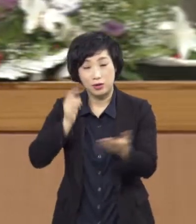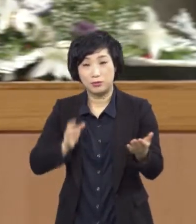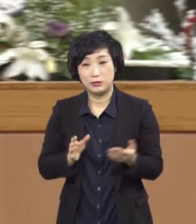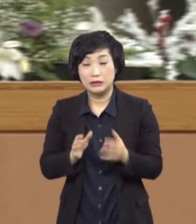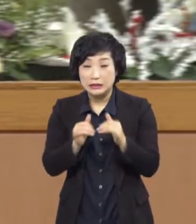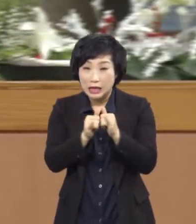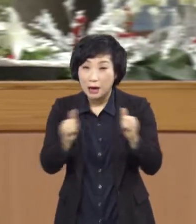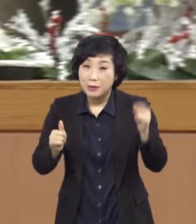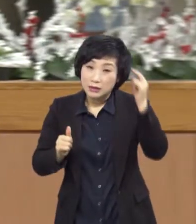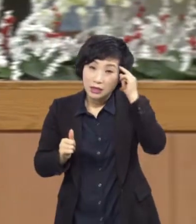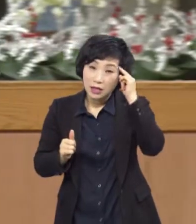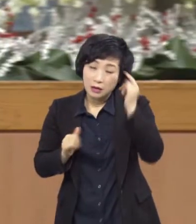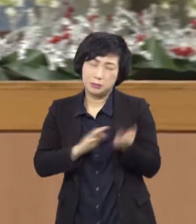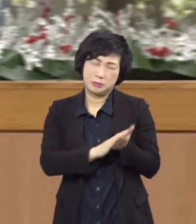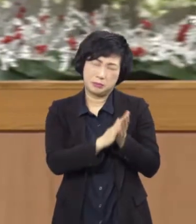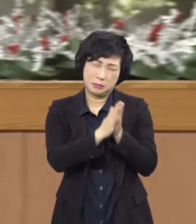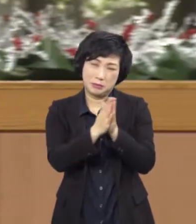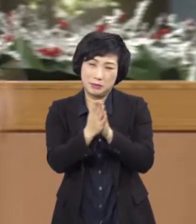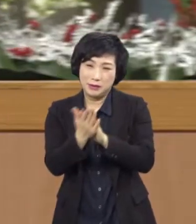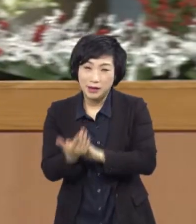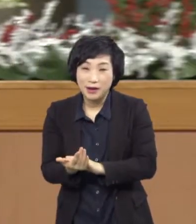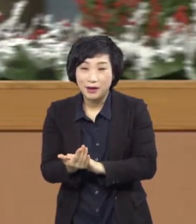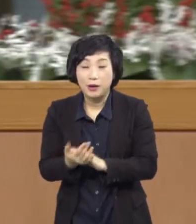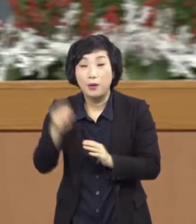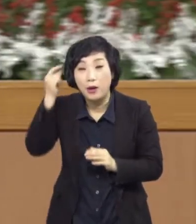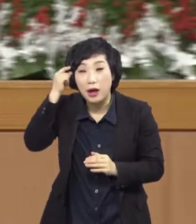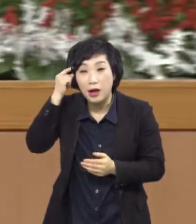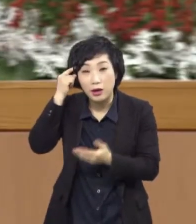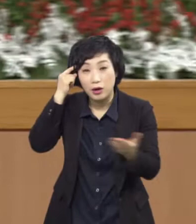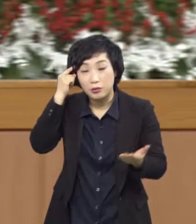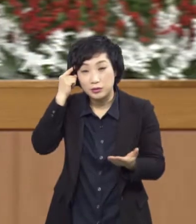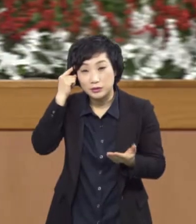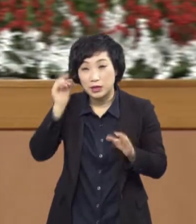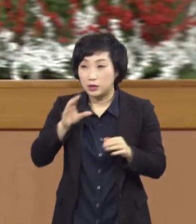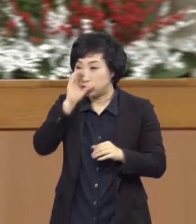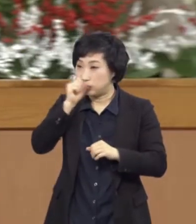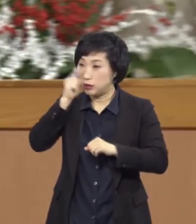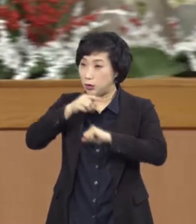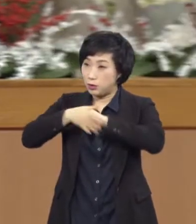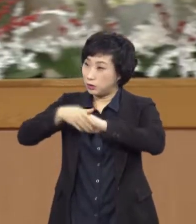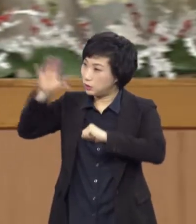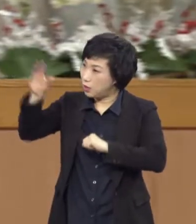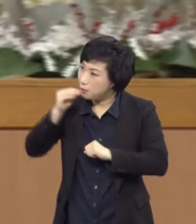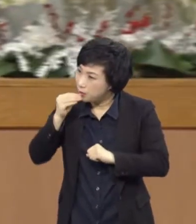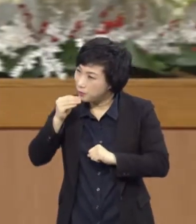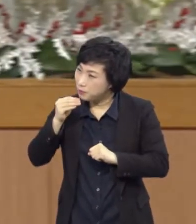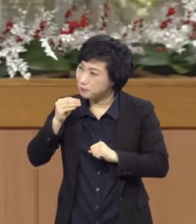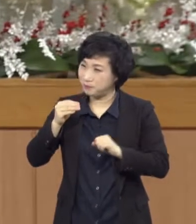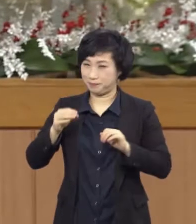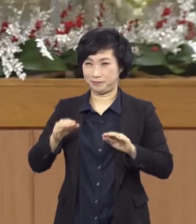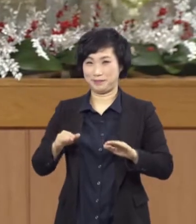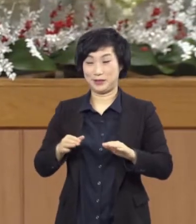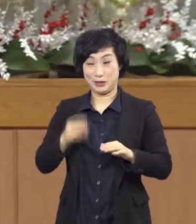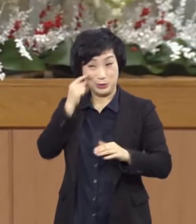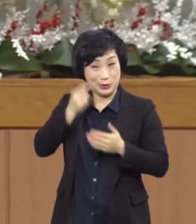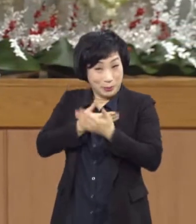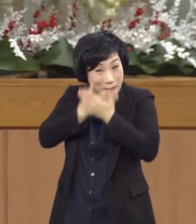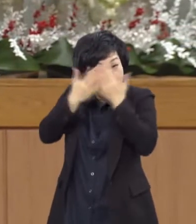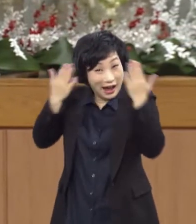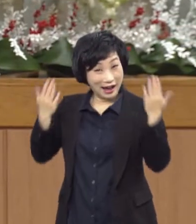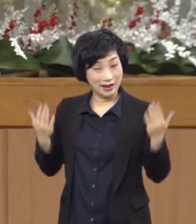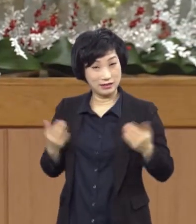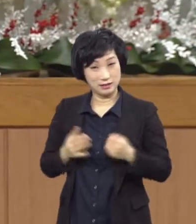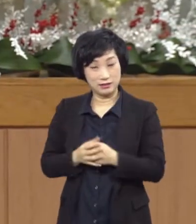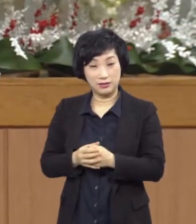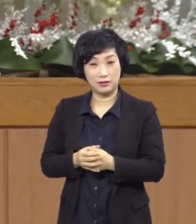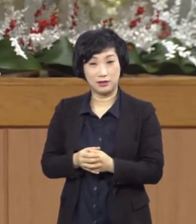인간의 생각이 달라집니다. 왜 선악과를 먹으면 눈이